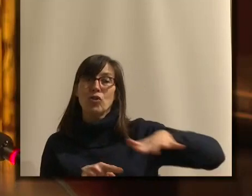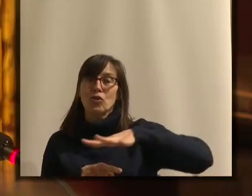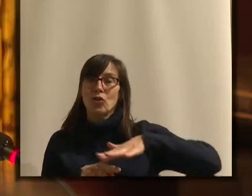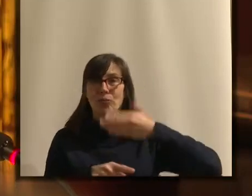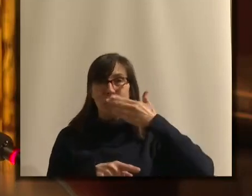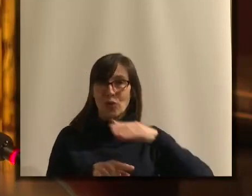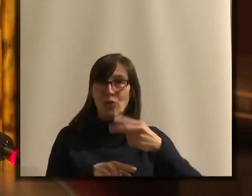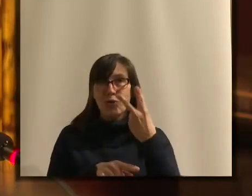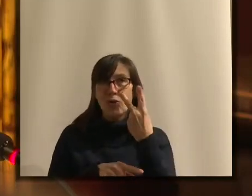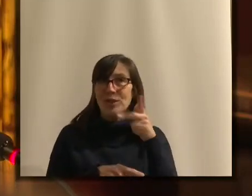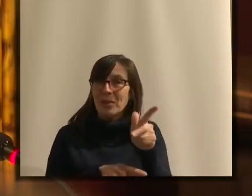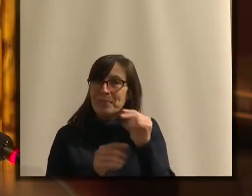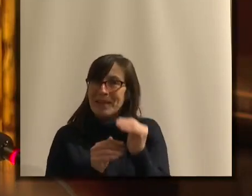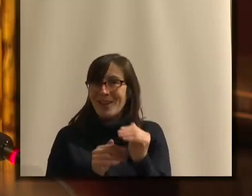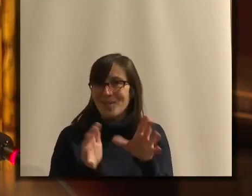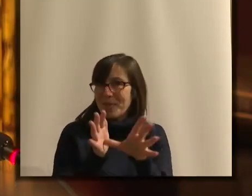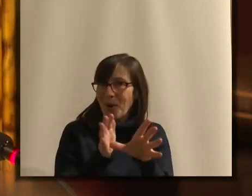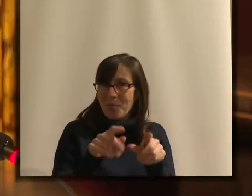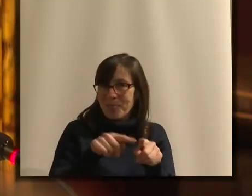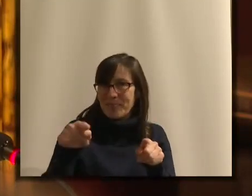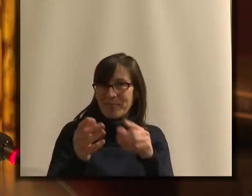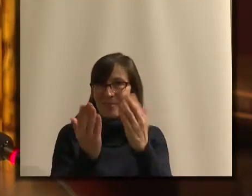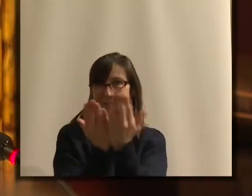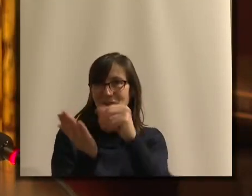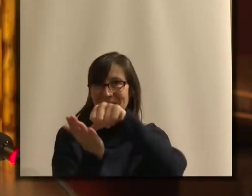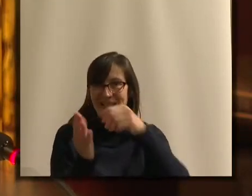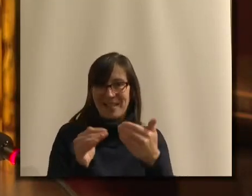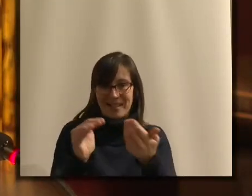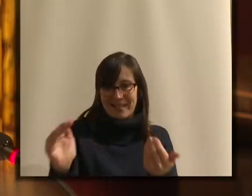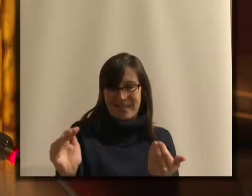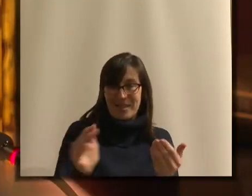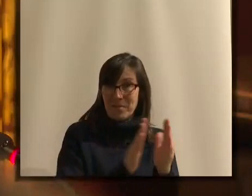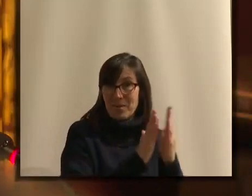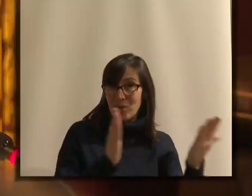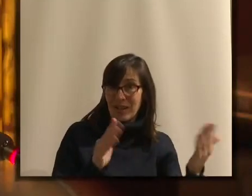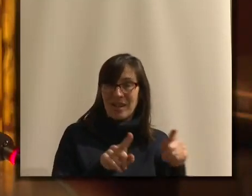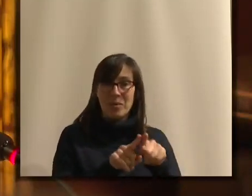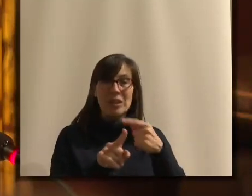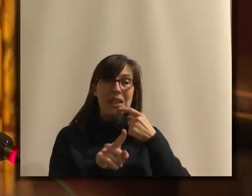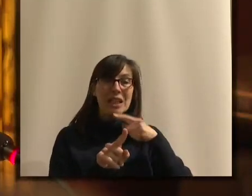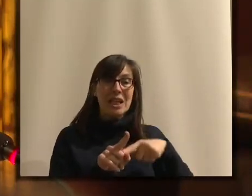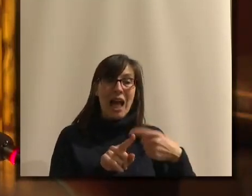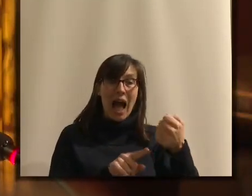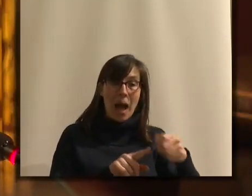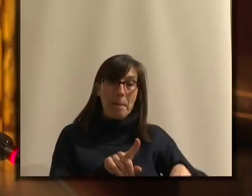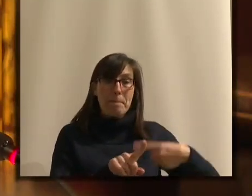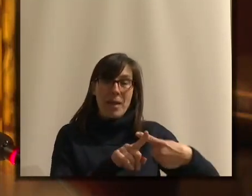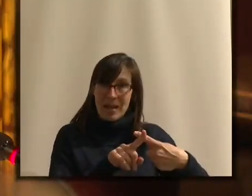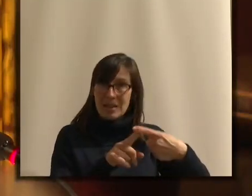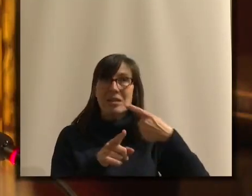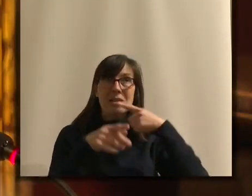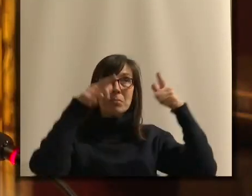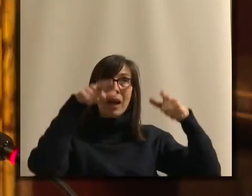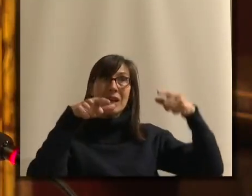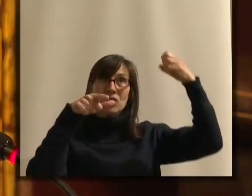menys de 2 quilòmetres. Ja hem explicat doncs, que sí, a més de tenir l'etiqueta A, podria tenir encara més renovables i haver-hi posat plaques solars,